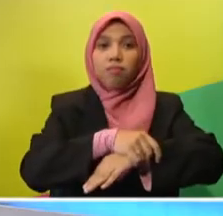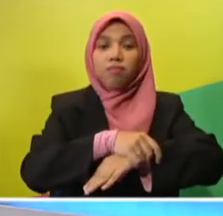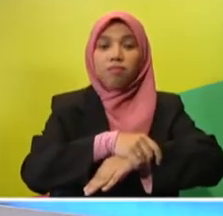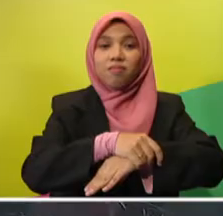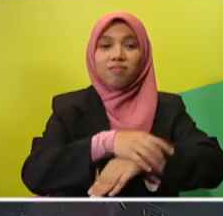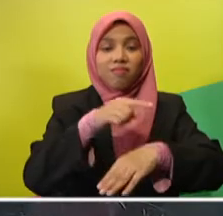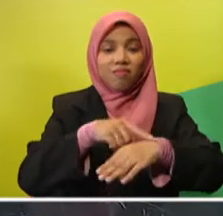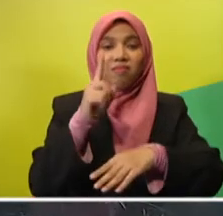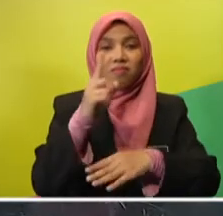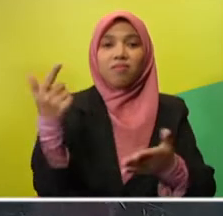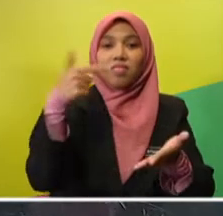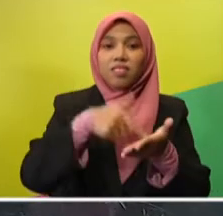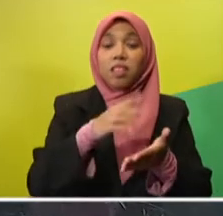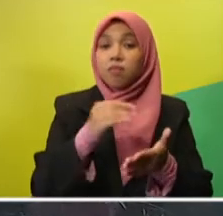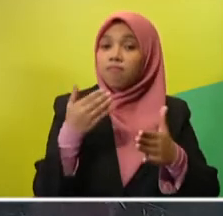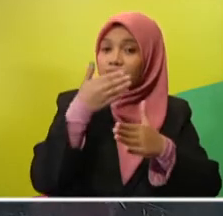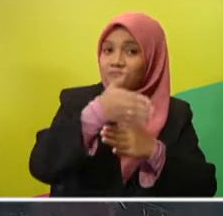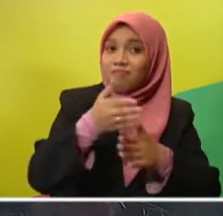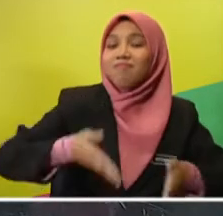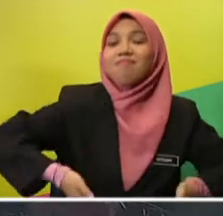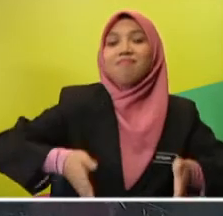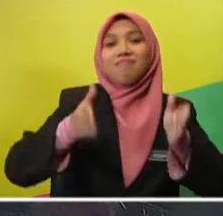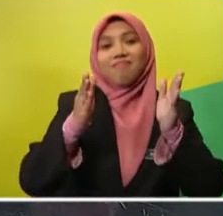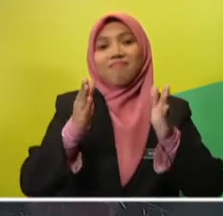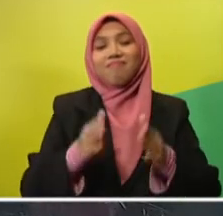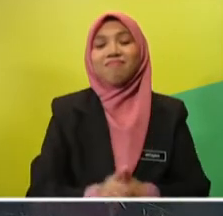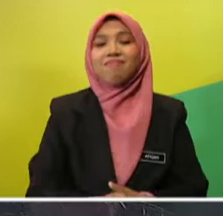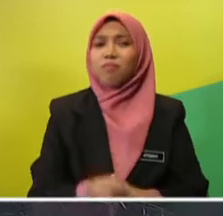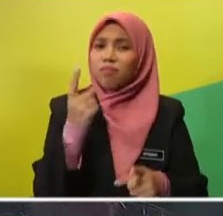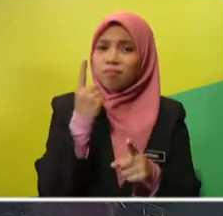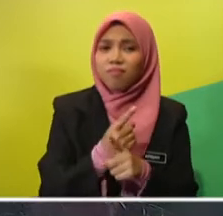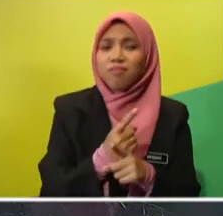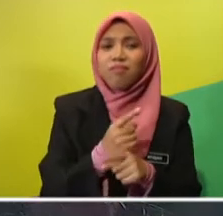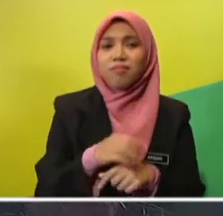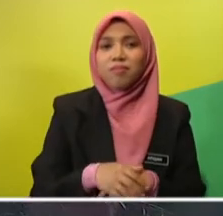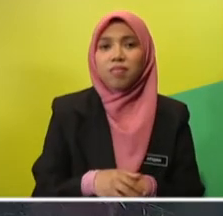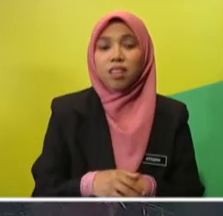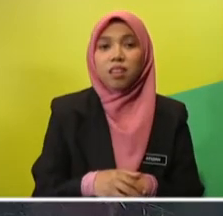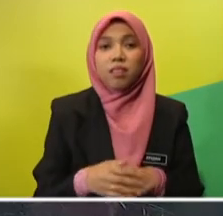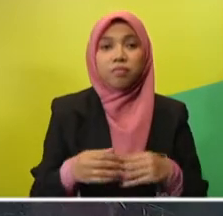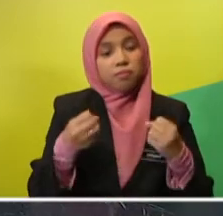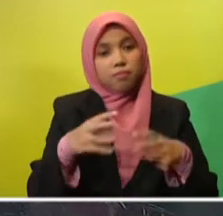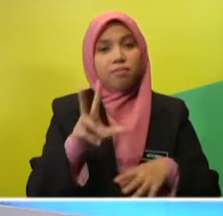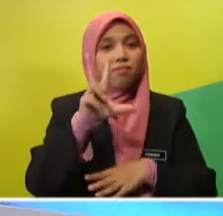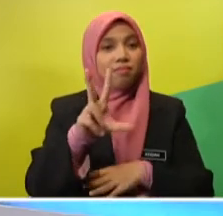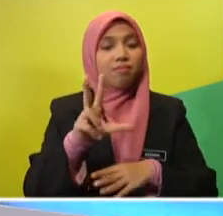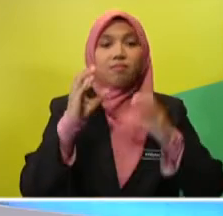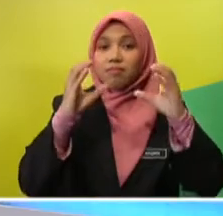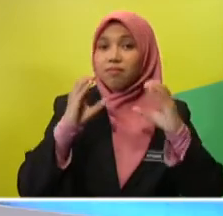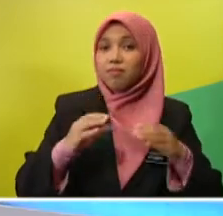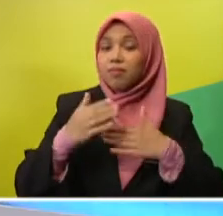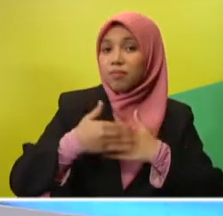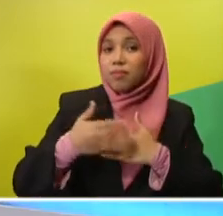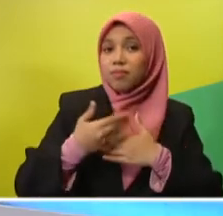perjalanan. Betul, Kak Rina. Okey, saya dah faham sangat cikgu. Dah dapat tiga cara mudah hari ini. Bagaimana sebenarnya kita boleh melibatkan